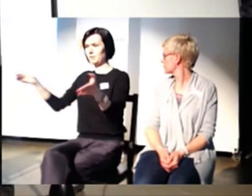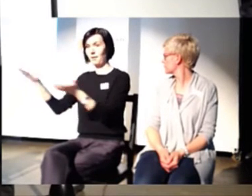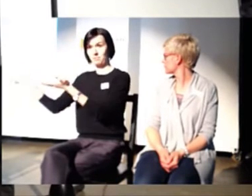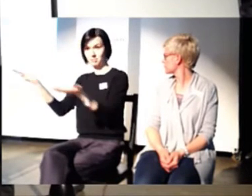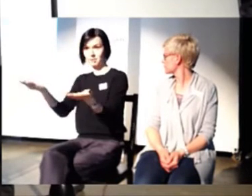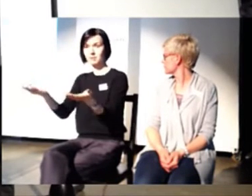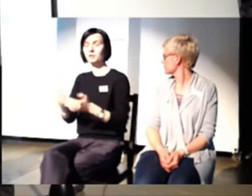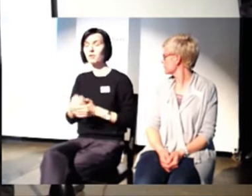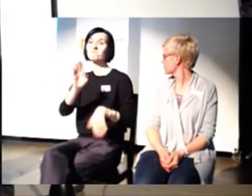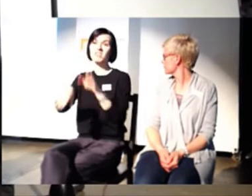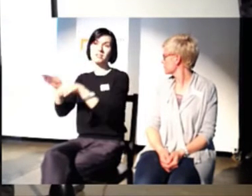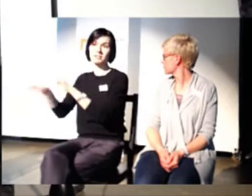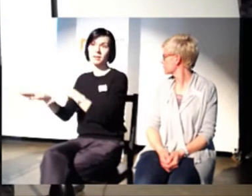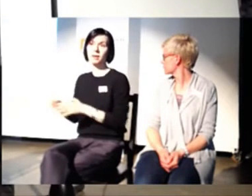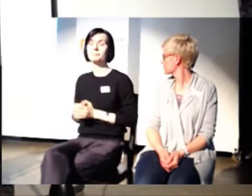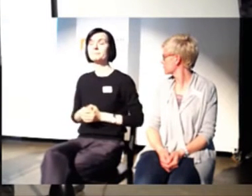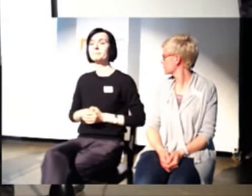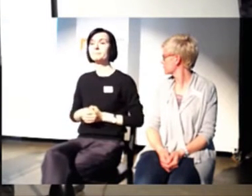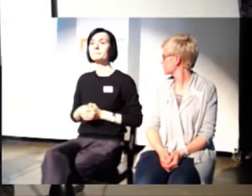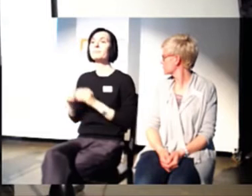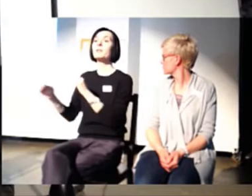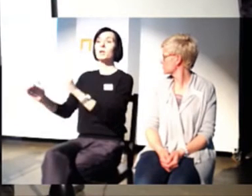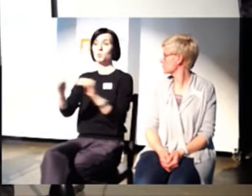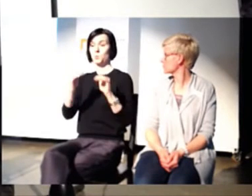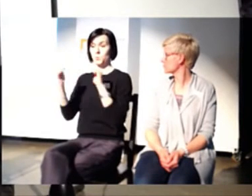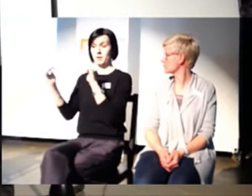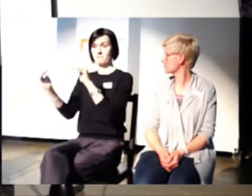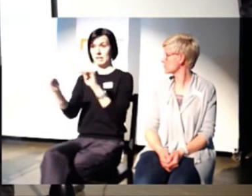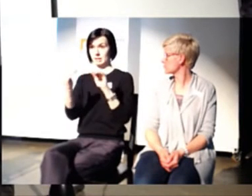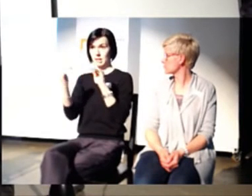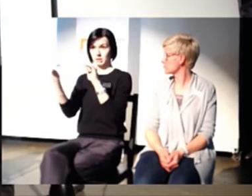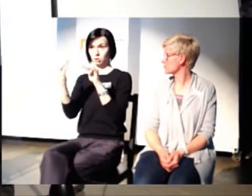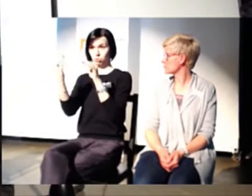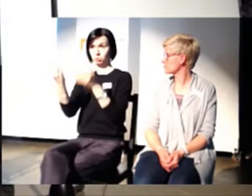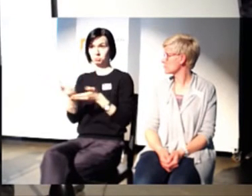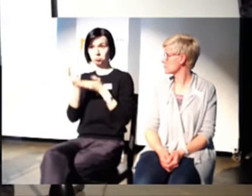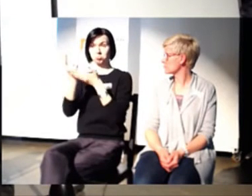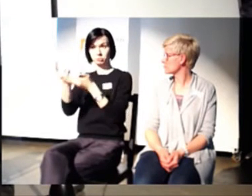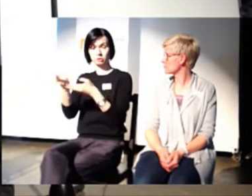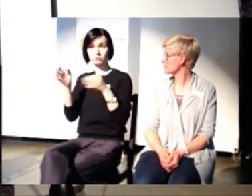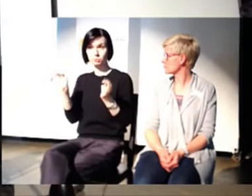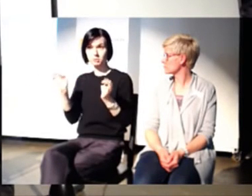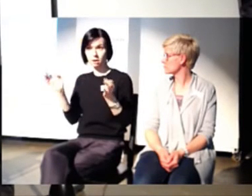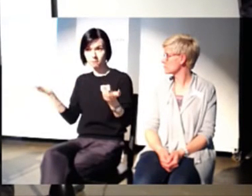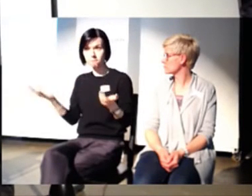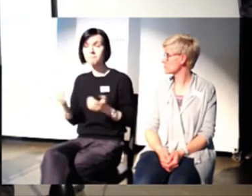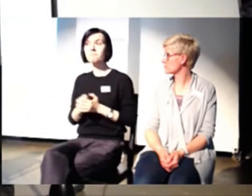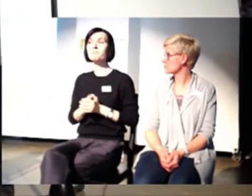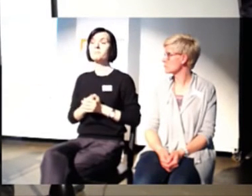Tämä yhdenvertaisuus painopisteenä on tullut esiin ainakin tässä